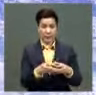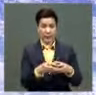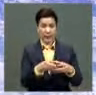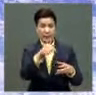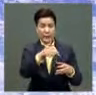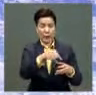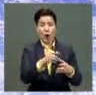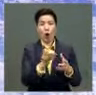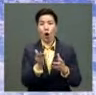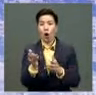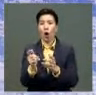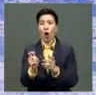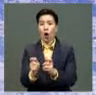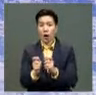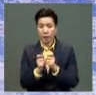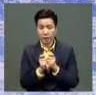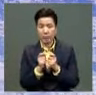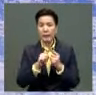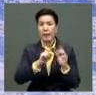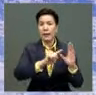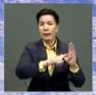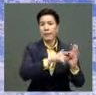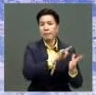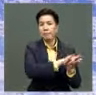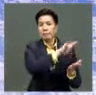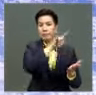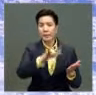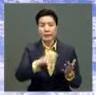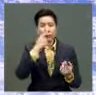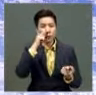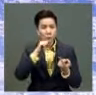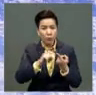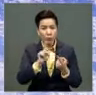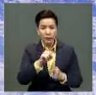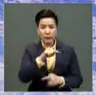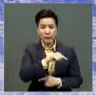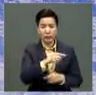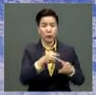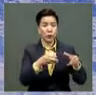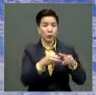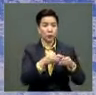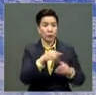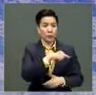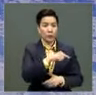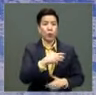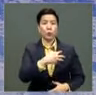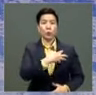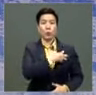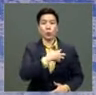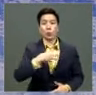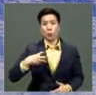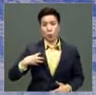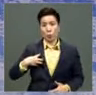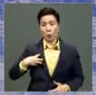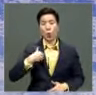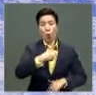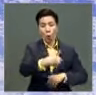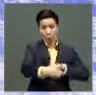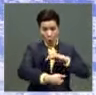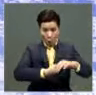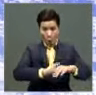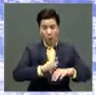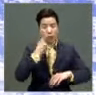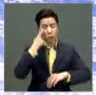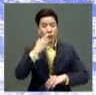การขออนุญาตมาจากทางต้นทางนะครับก็คือทางสถานทูตขออนุญาตมานะครับ